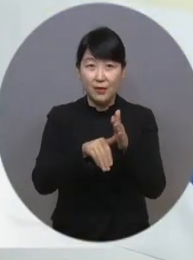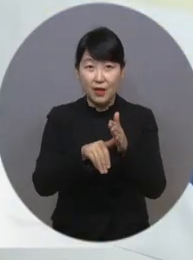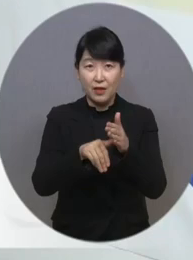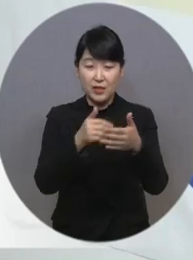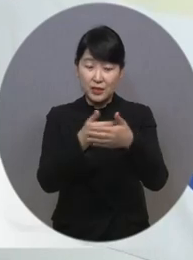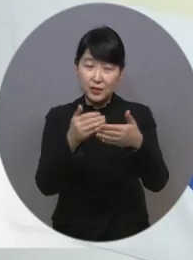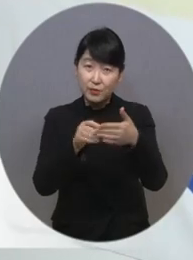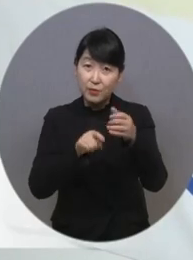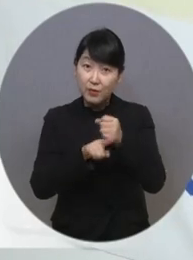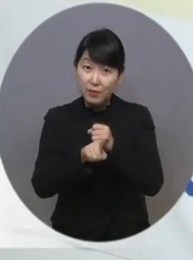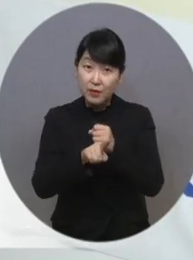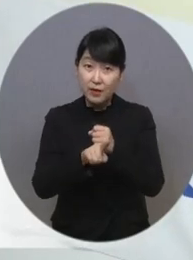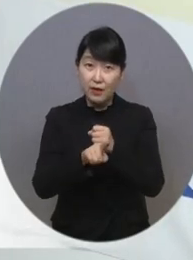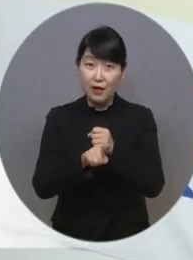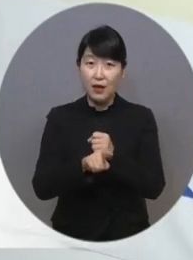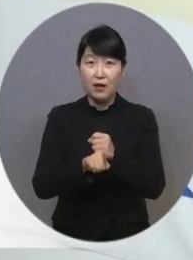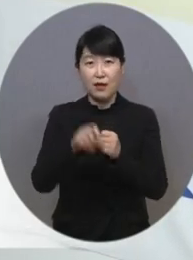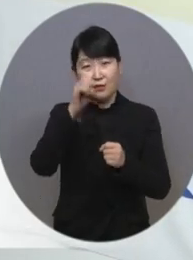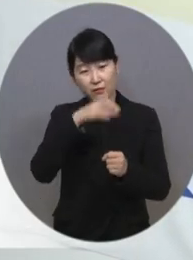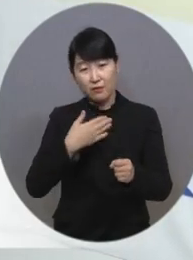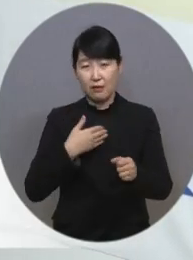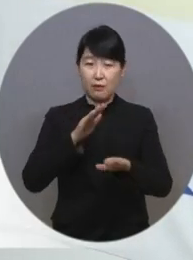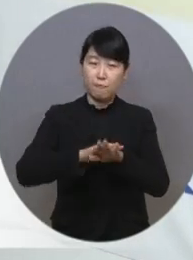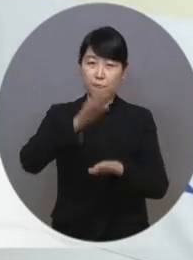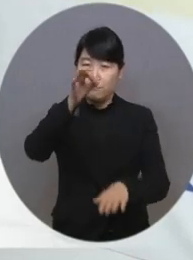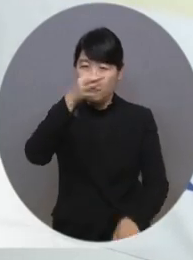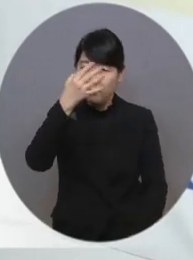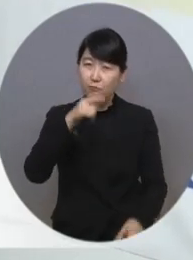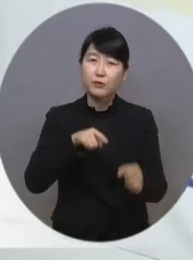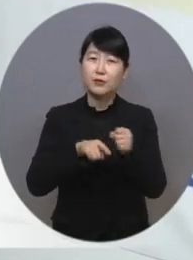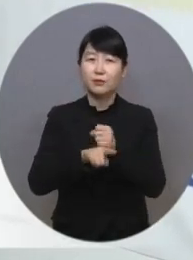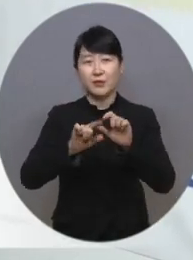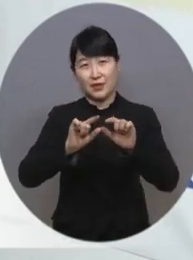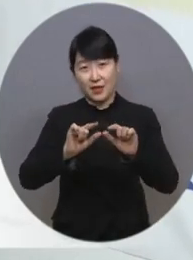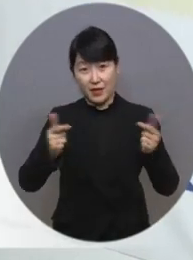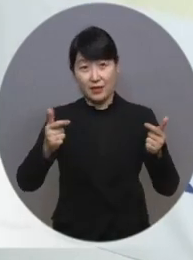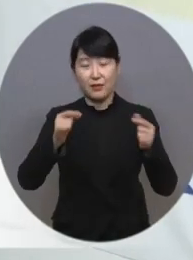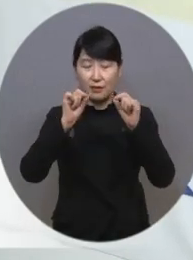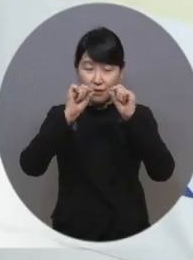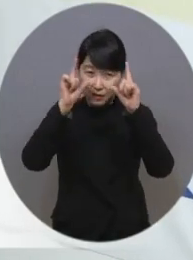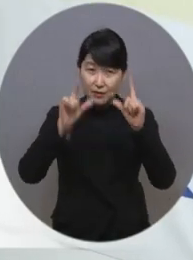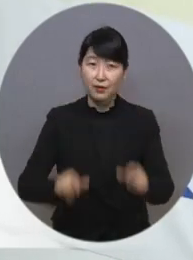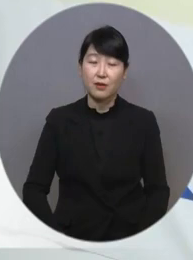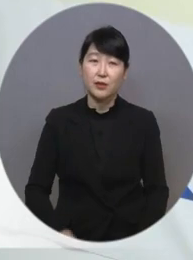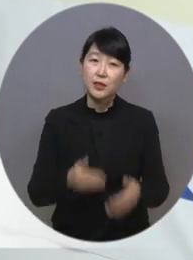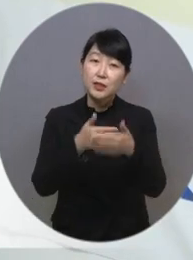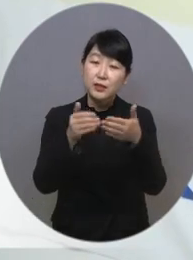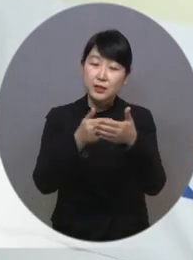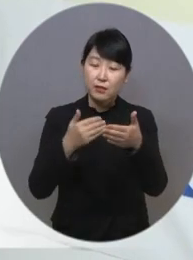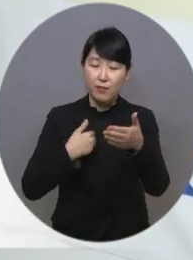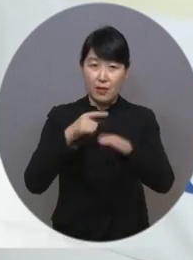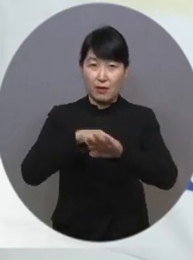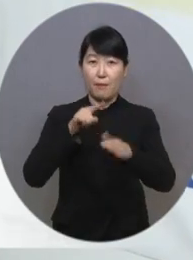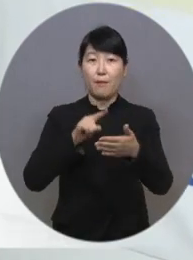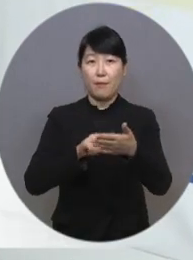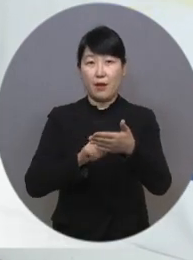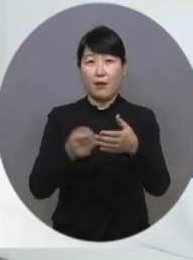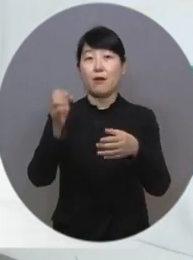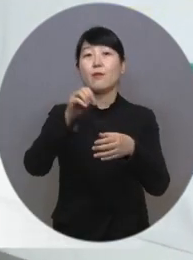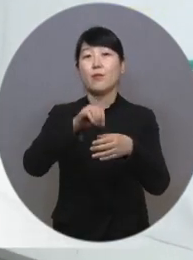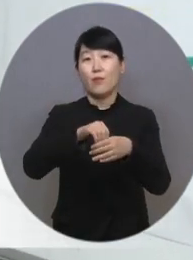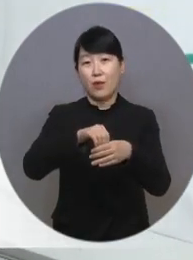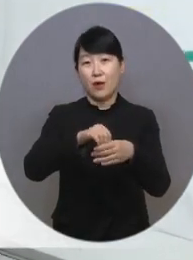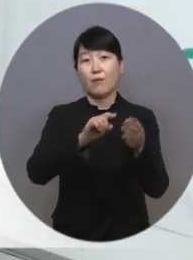그림이 손재주가 아니라는 걸 알게 되었습니다. 그림은 마음을 담아내는 어떤